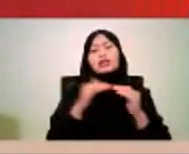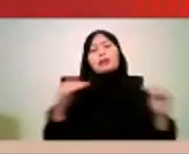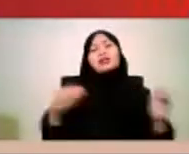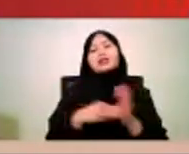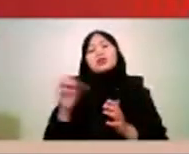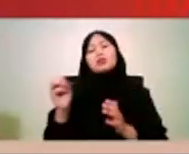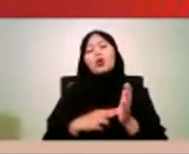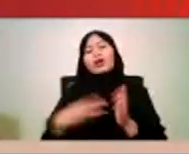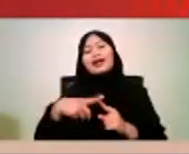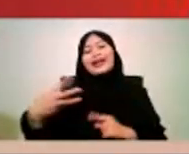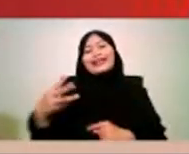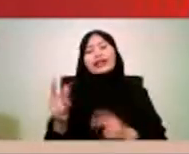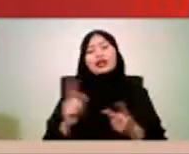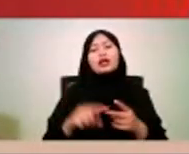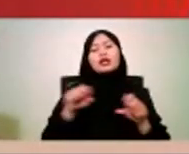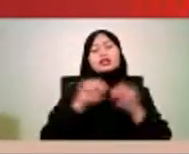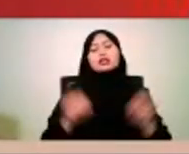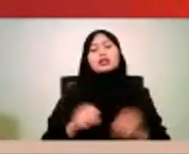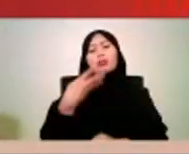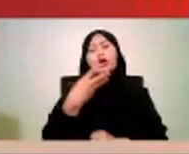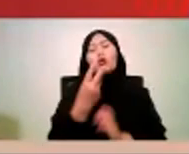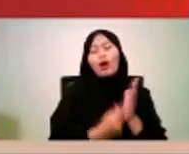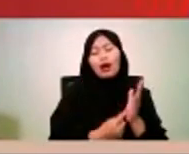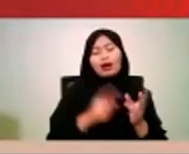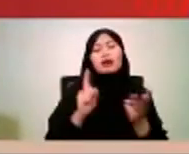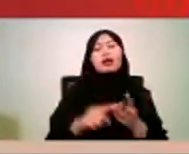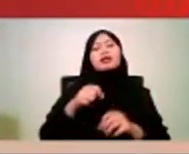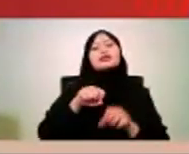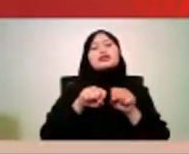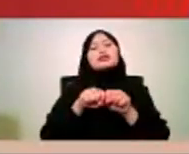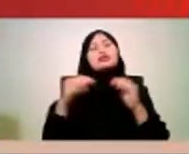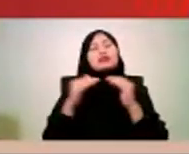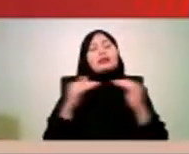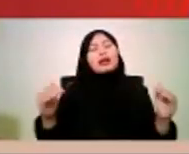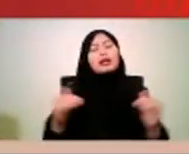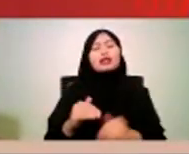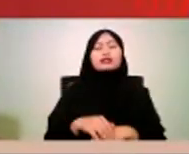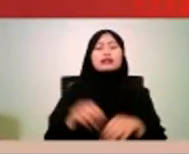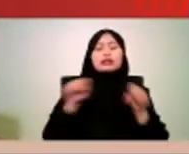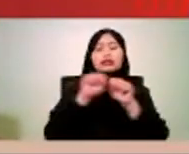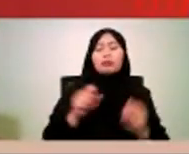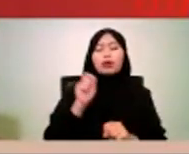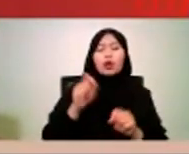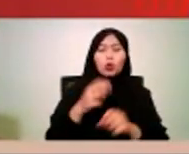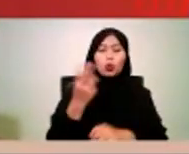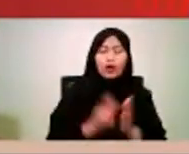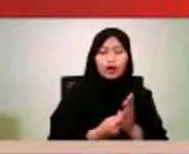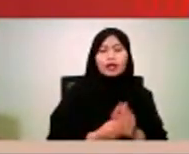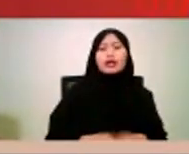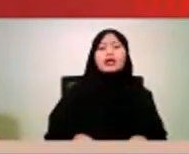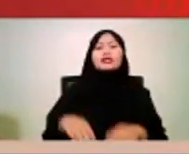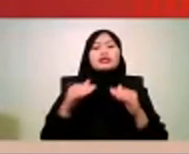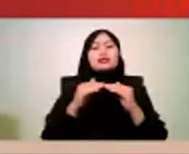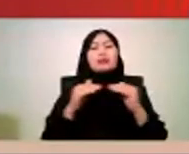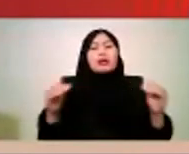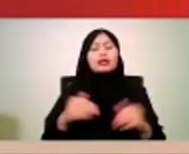stabilitas sistem keuangan dan stabilitas sistem pembayaran untuk menunjang pertumbuhan ekonomi yang inklusif dan punya gimana stabilitas sistem moneter itu